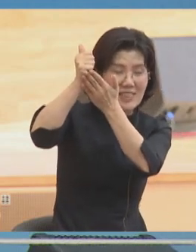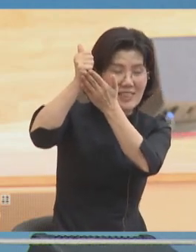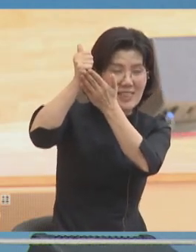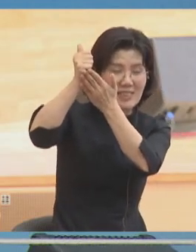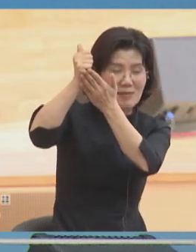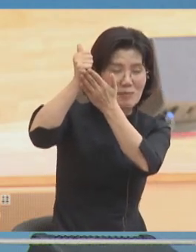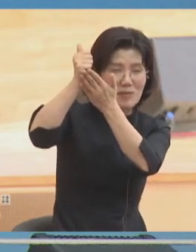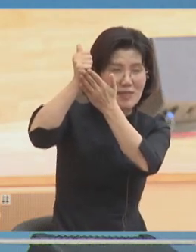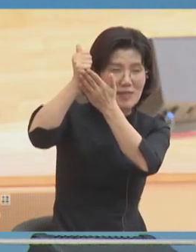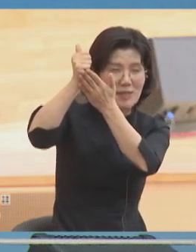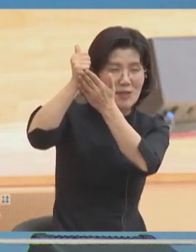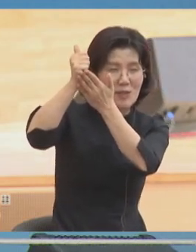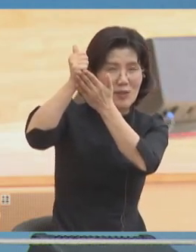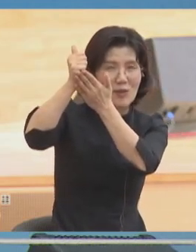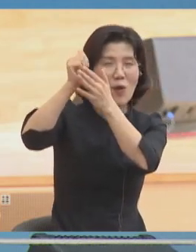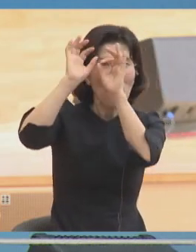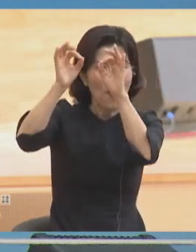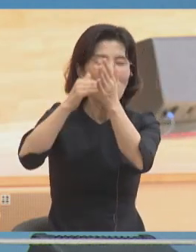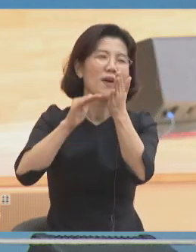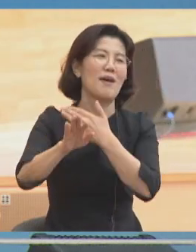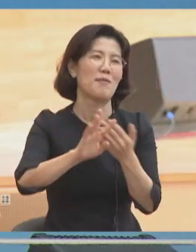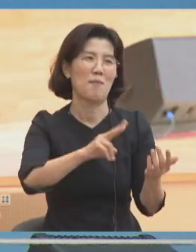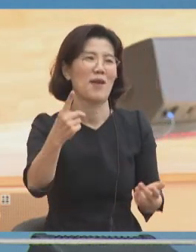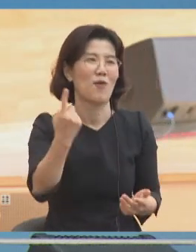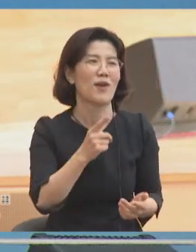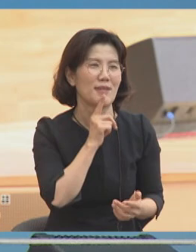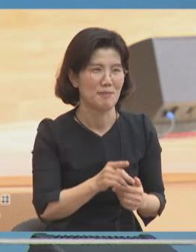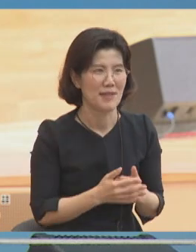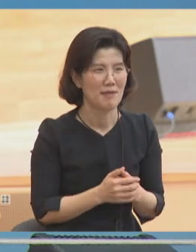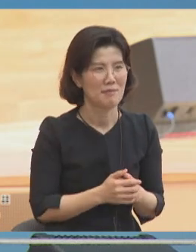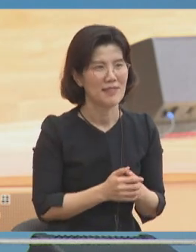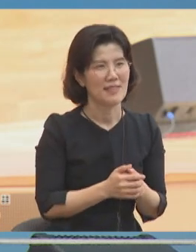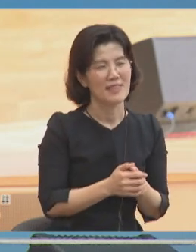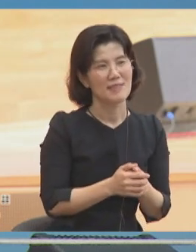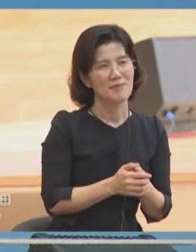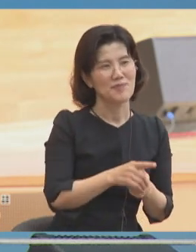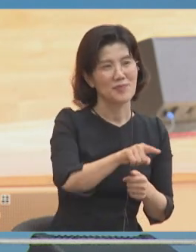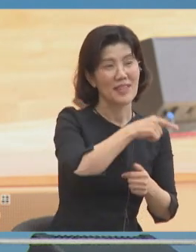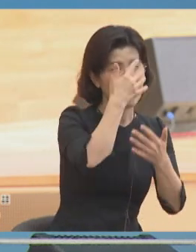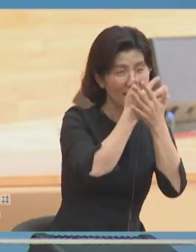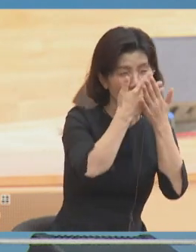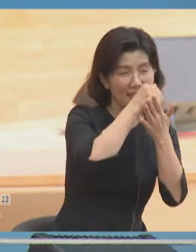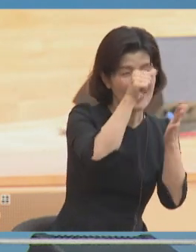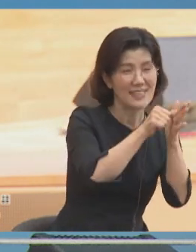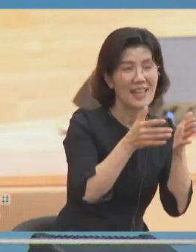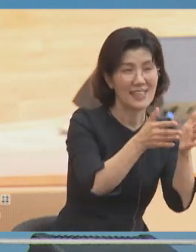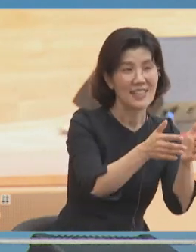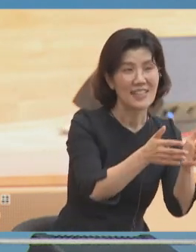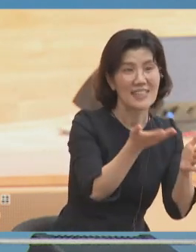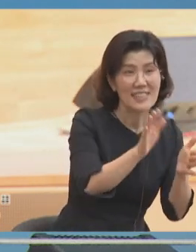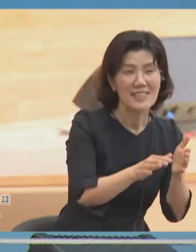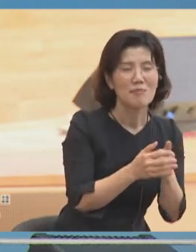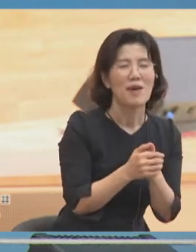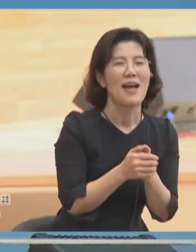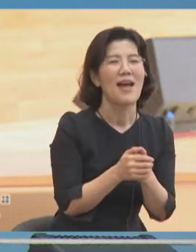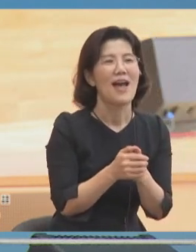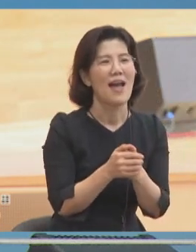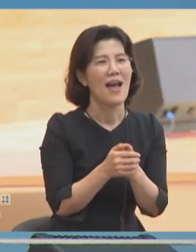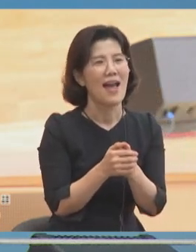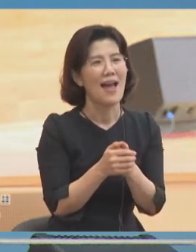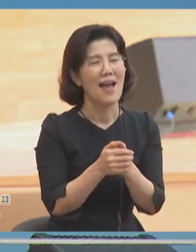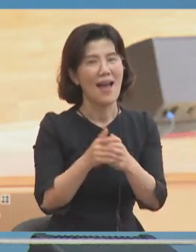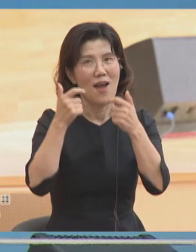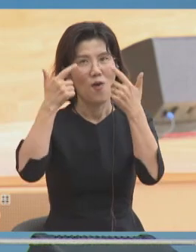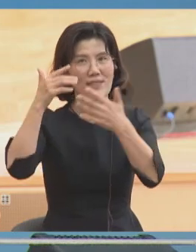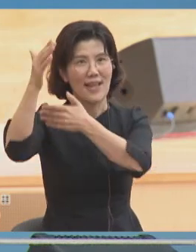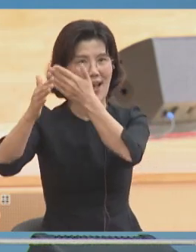되지 않았겠습니까 사랑하는 여러분 불확실한 인생길을 걸어가는 우리지만 그 가운데 무엇보다 확실하신